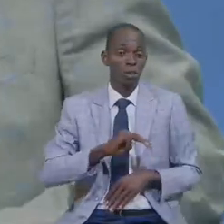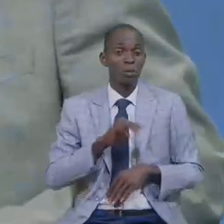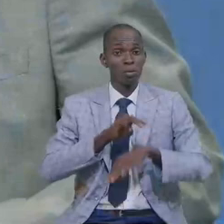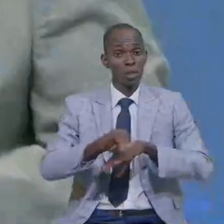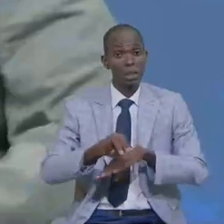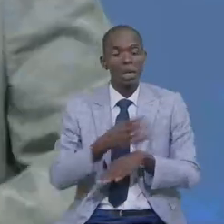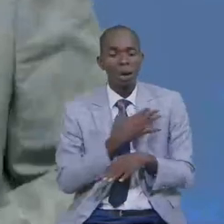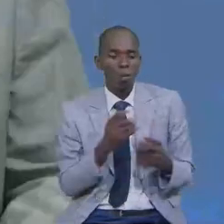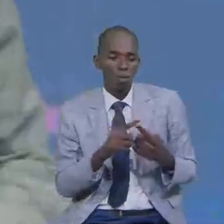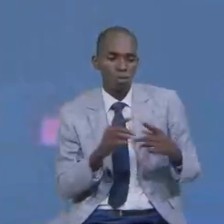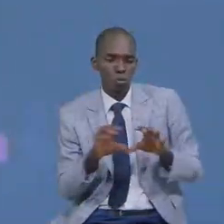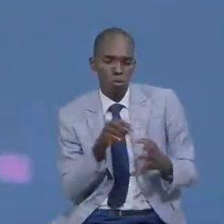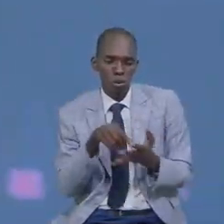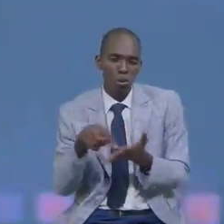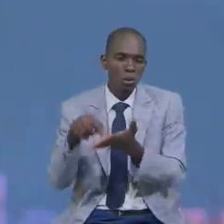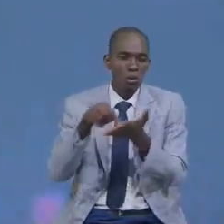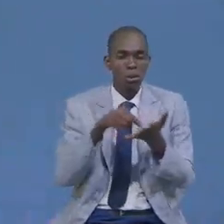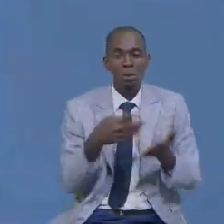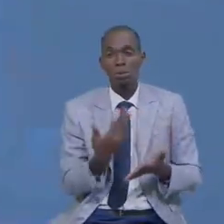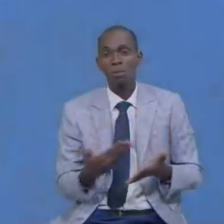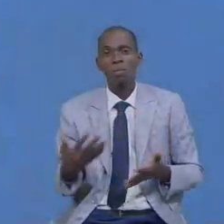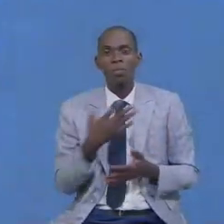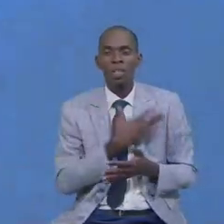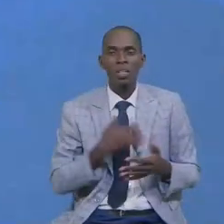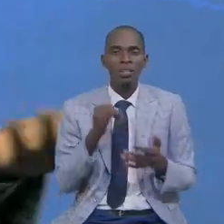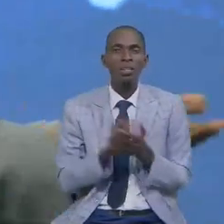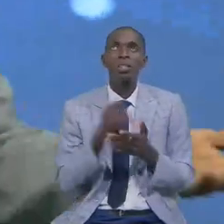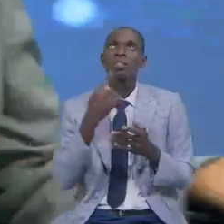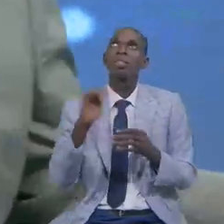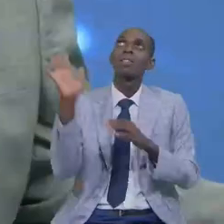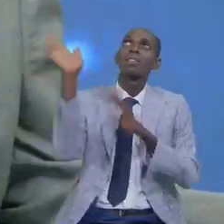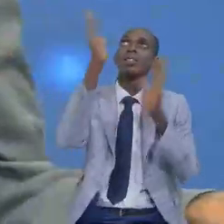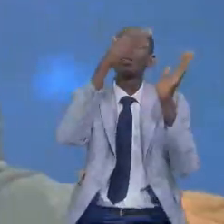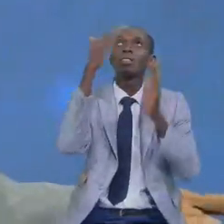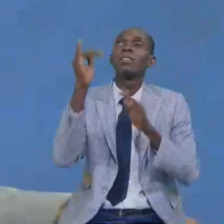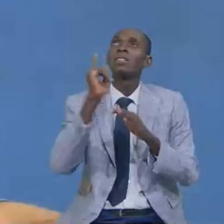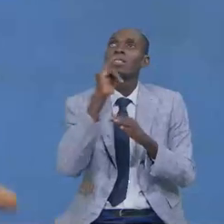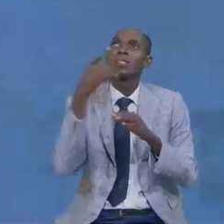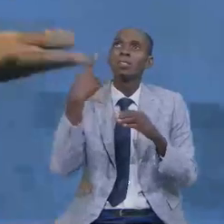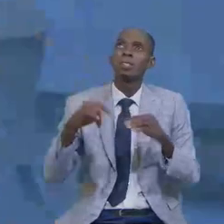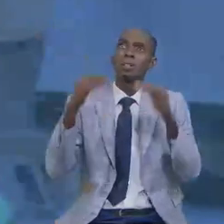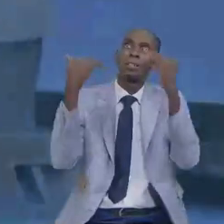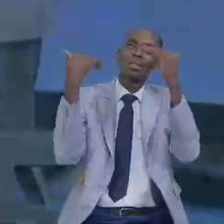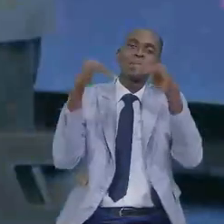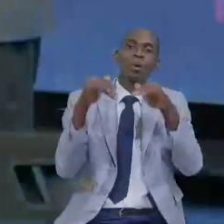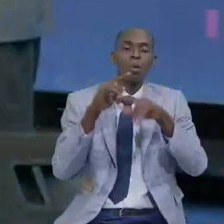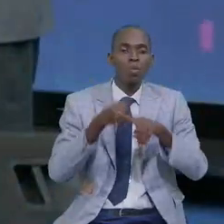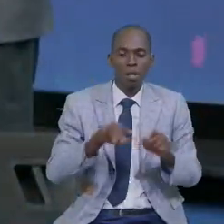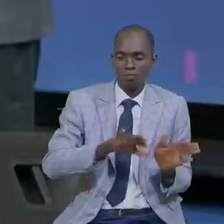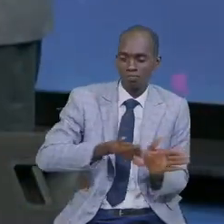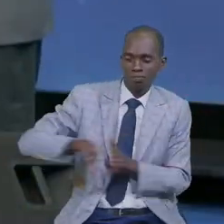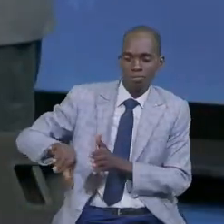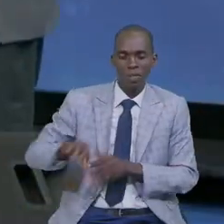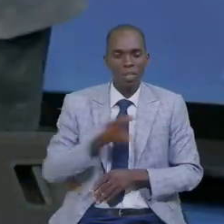faire cela. Et ils disent, le ciel est la limite. Mais mettre de côté cette pierre,